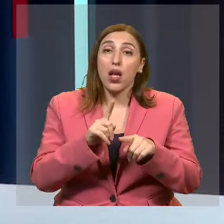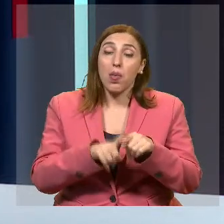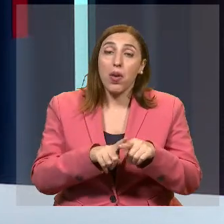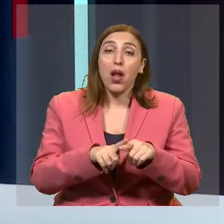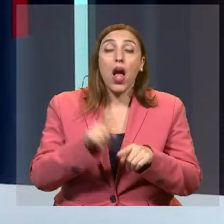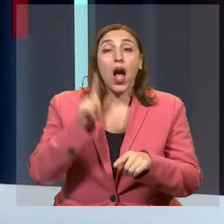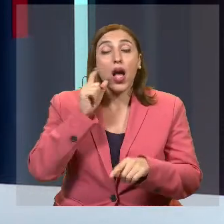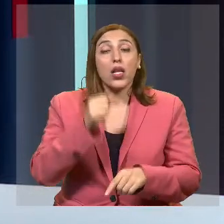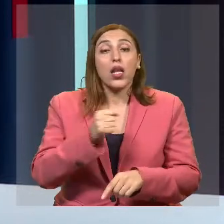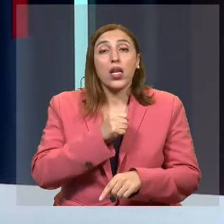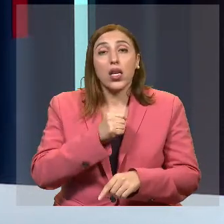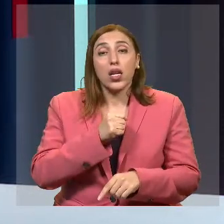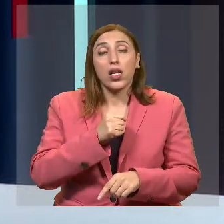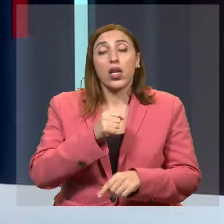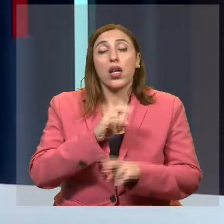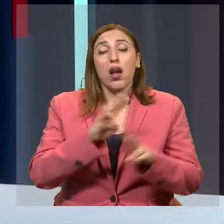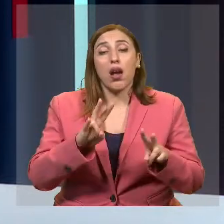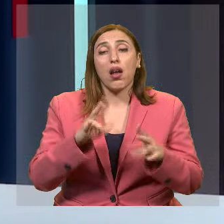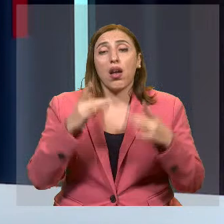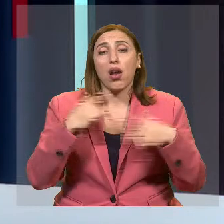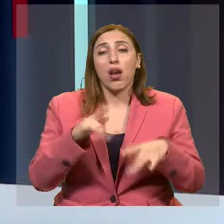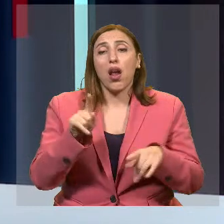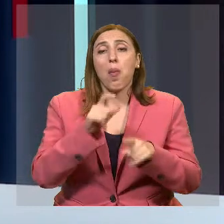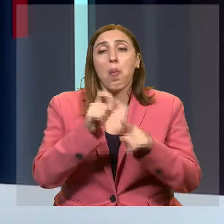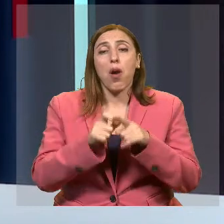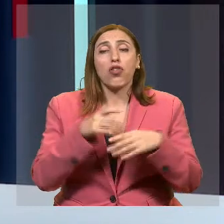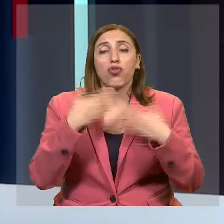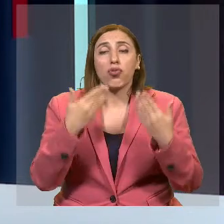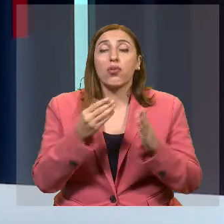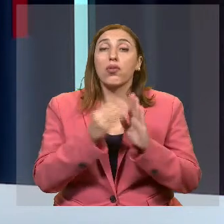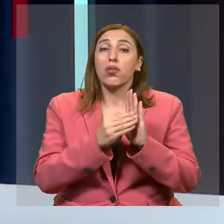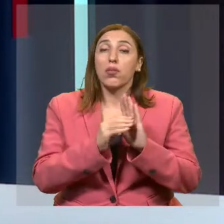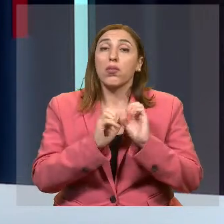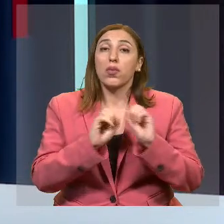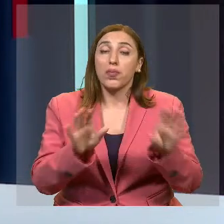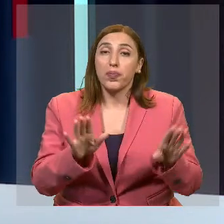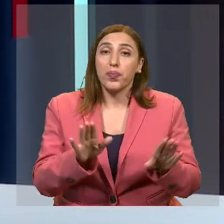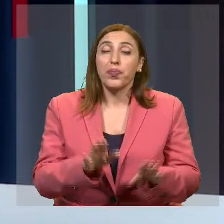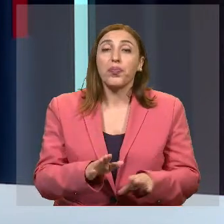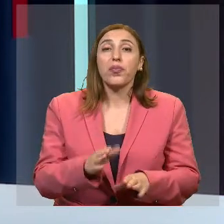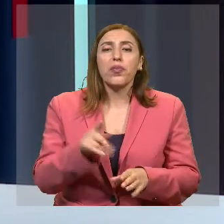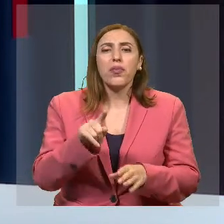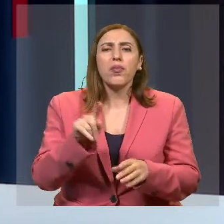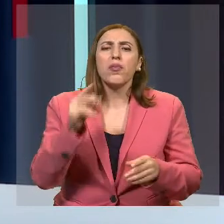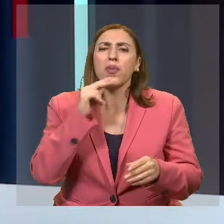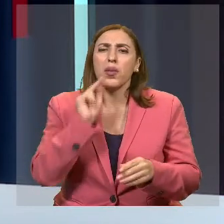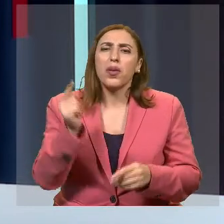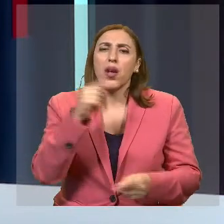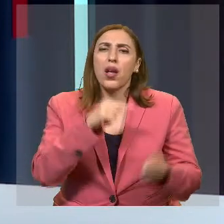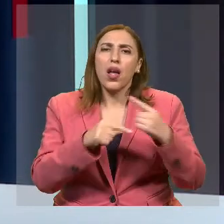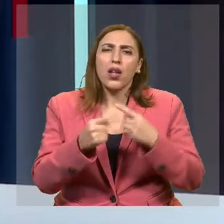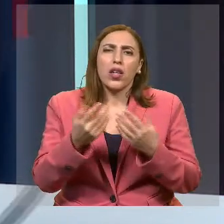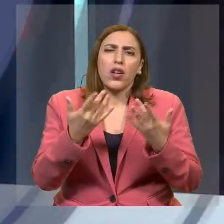ռազմական գերատեսչությունը հերքեց։ Փոխադարձ այս մեղադրանքները շարունակվում են արդեն շաբաթներ շարունակ։